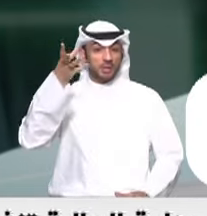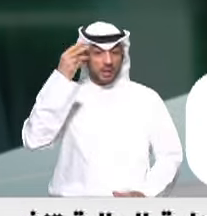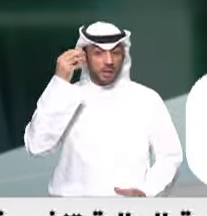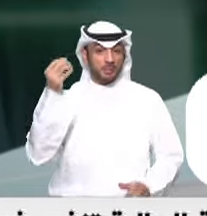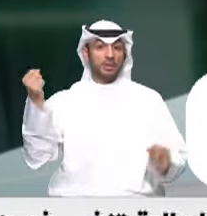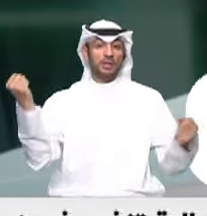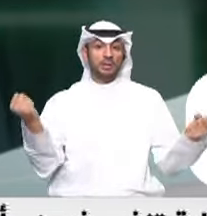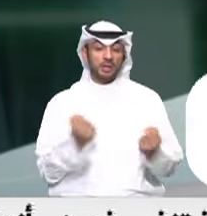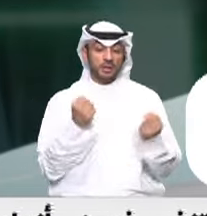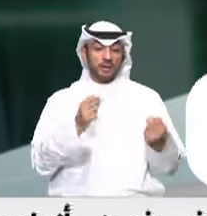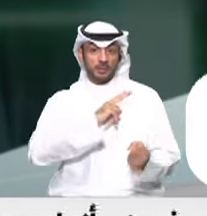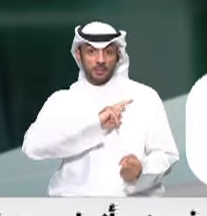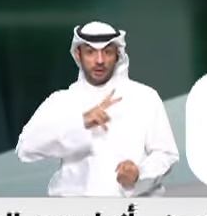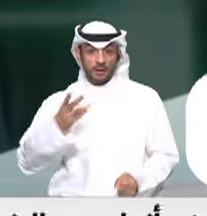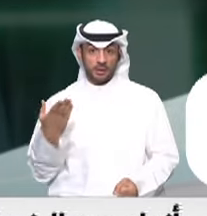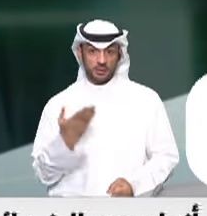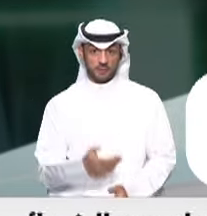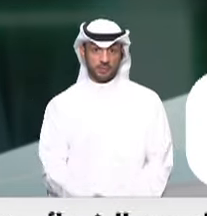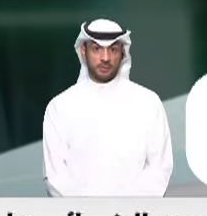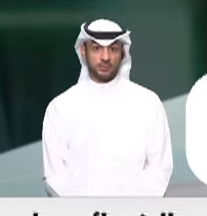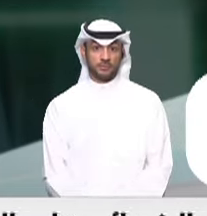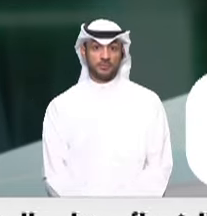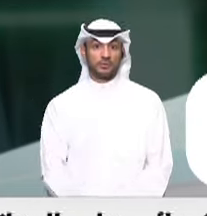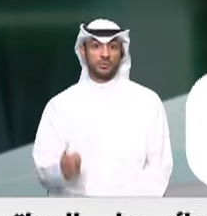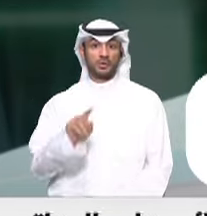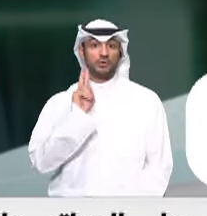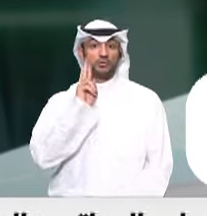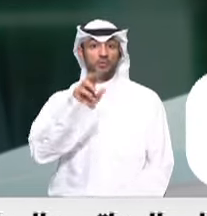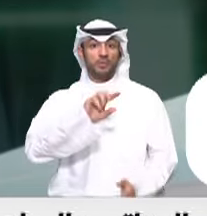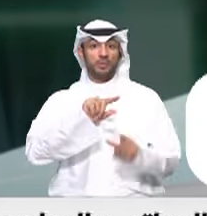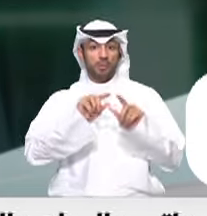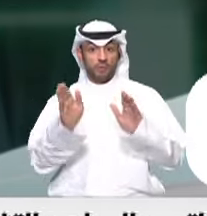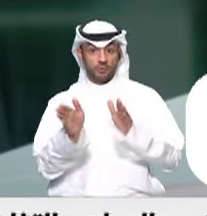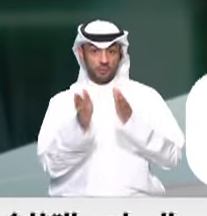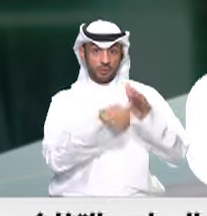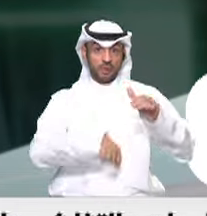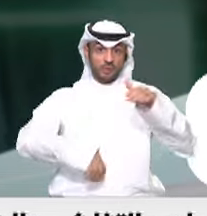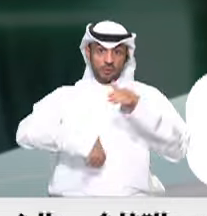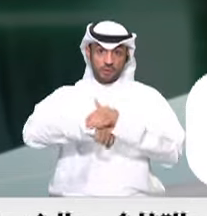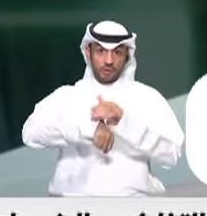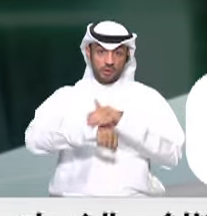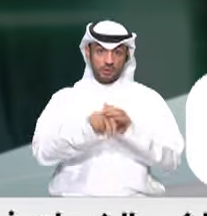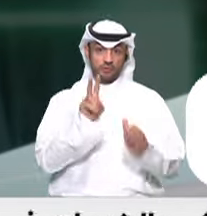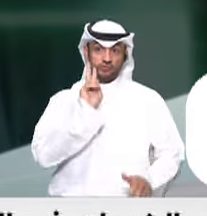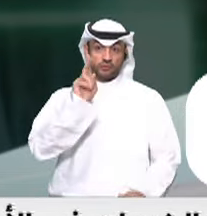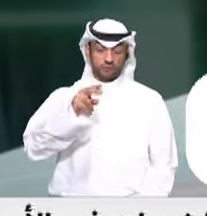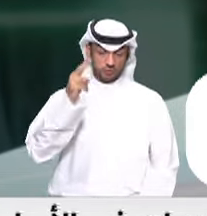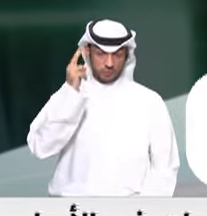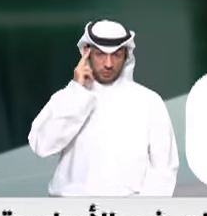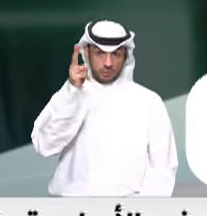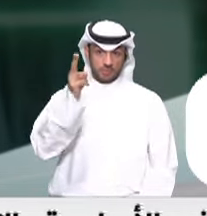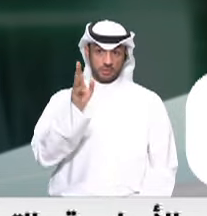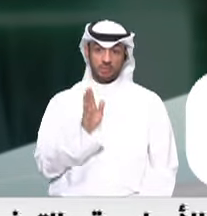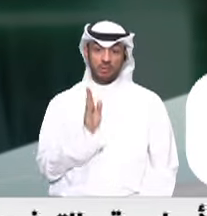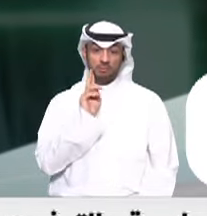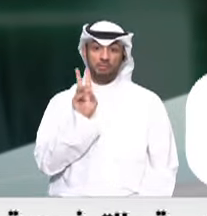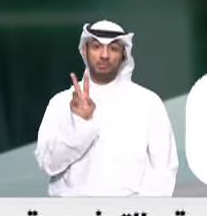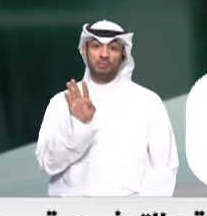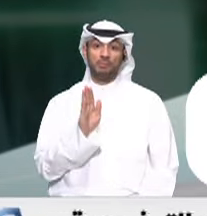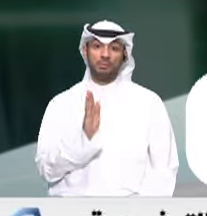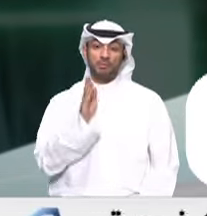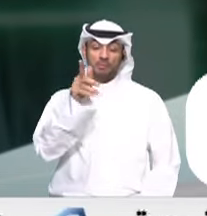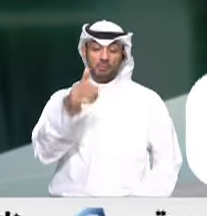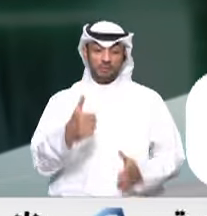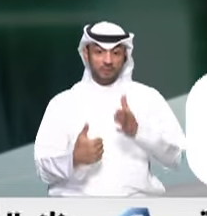والتأهيلية والتدريبية. وفي عالم الساحرة المستديرة دخلت المملكة العربية السعودية بكل استحقاق إلى